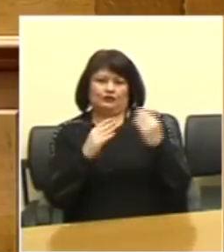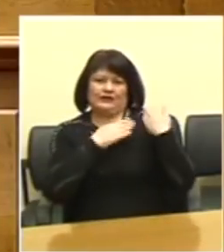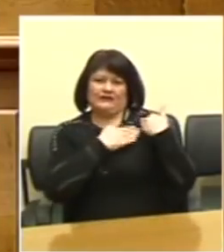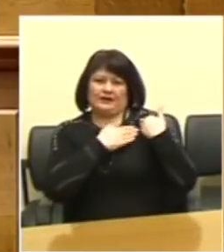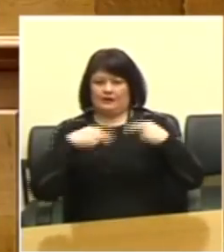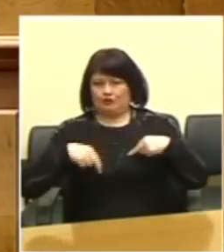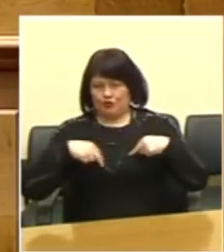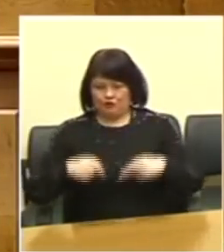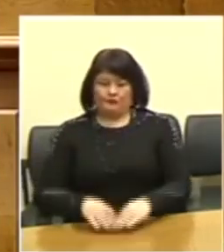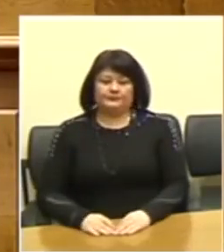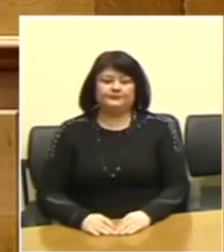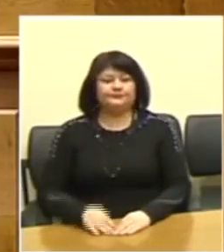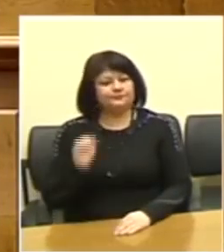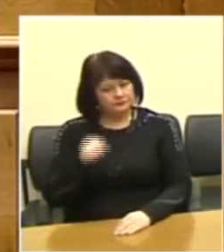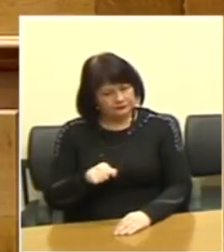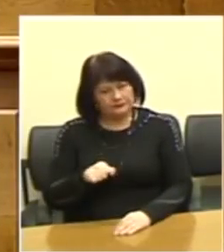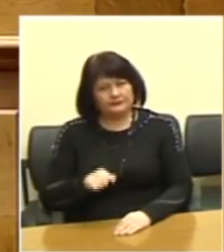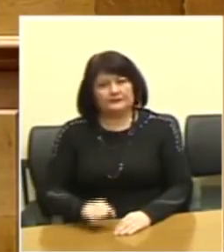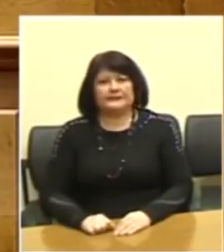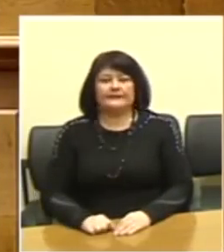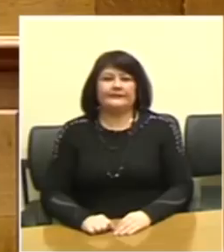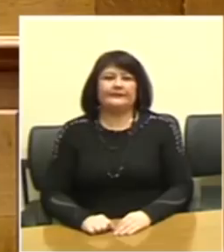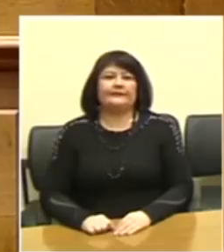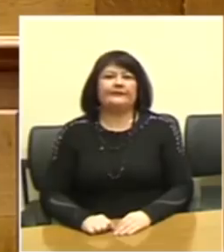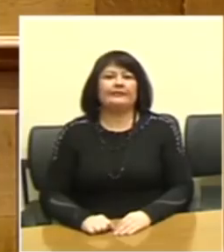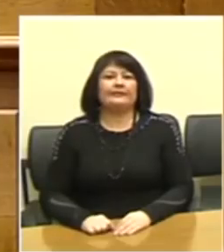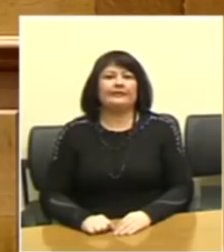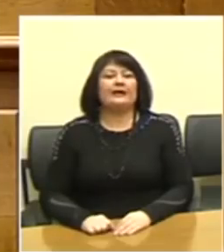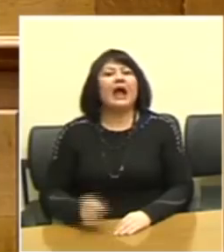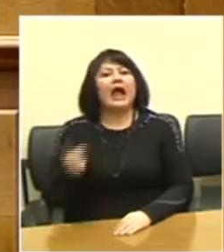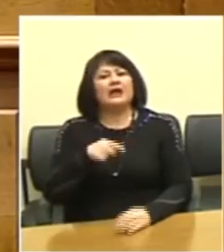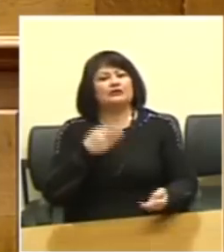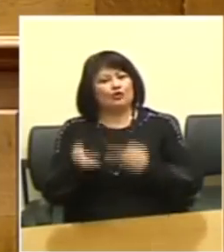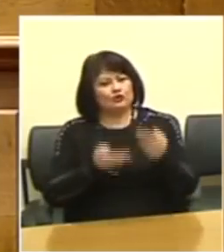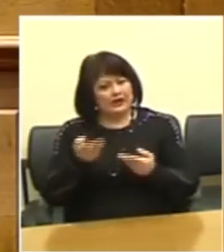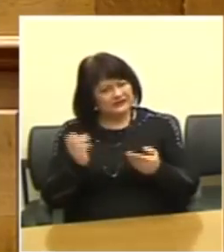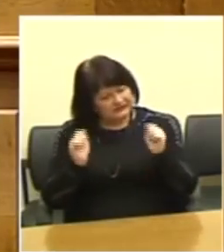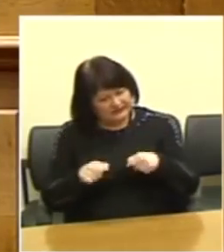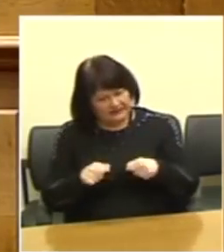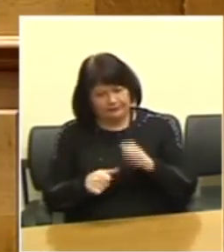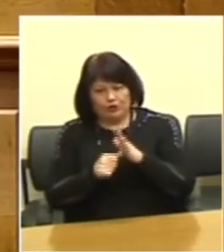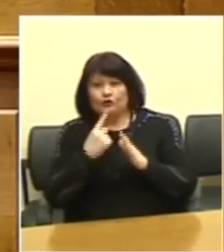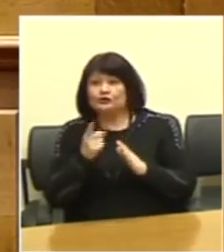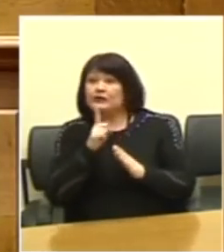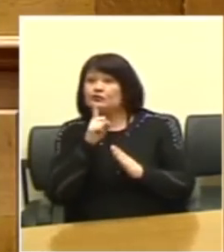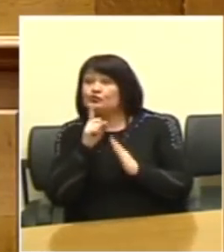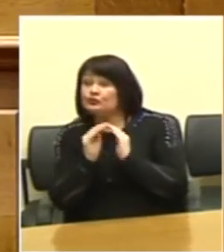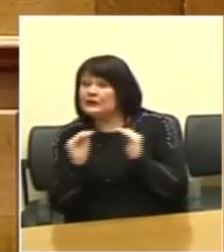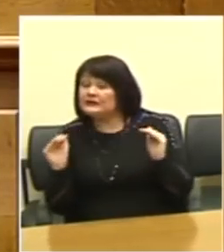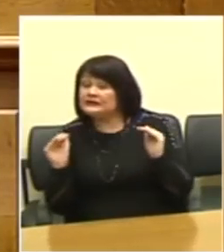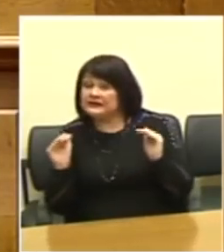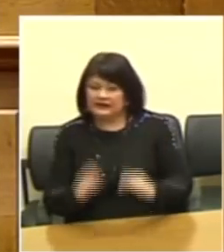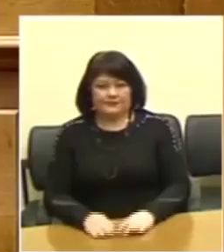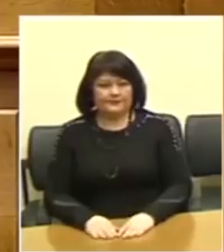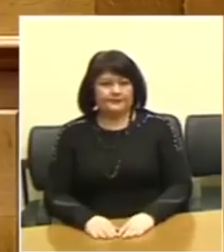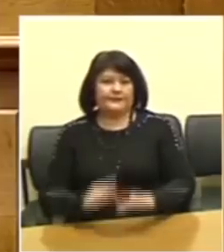ΚΚΕ ψήφισε και υπέρ τις συμπληρωματικές προτάσεις για κατοχύρωση απόλυτης